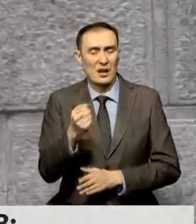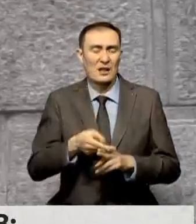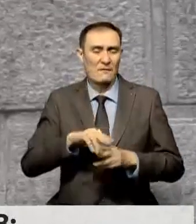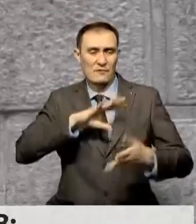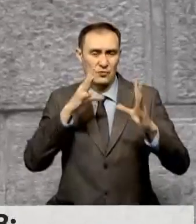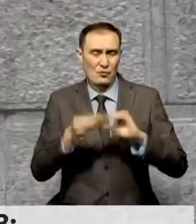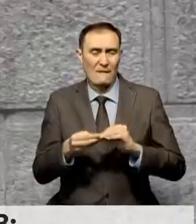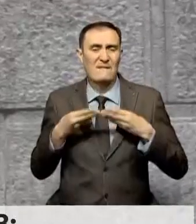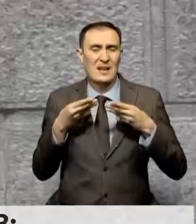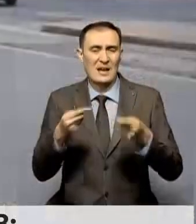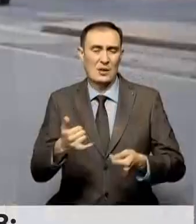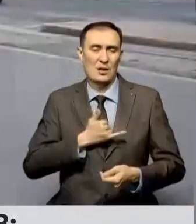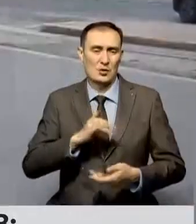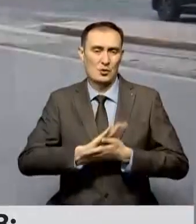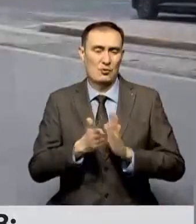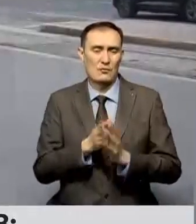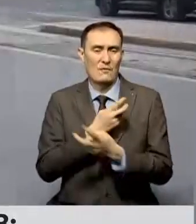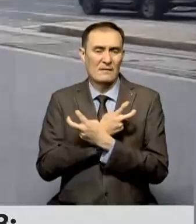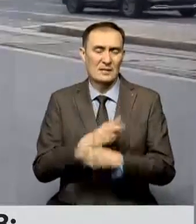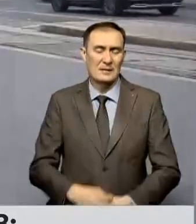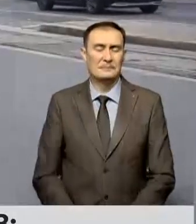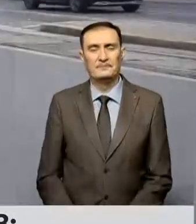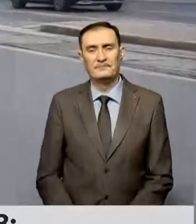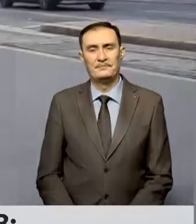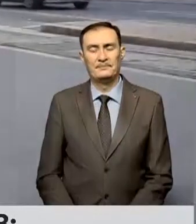влияет на ситуацию в Австрии.